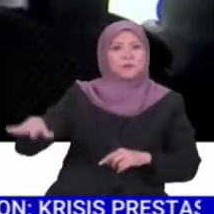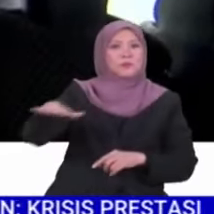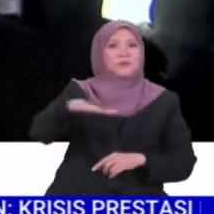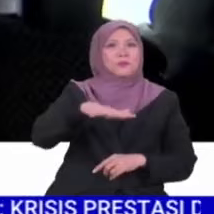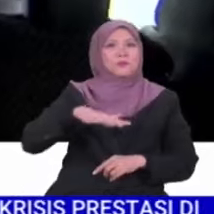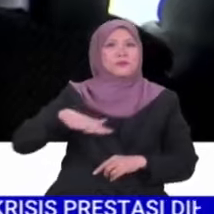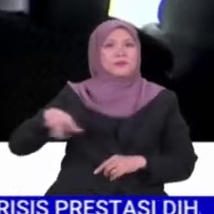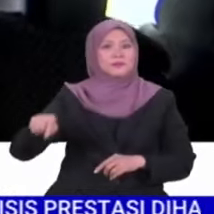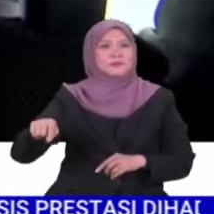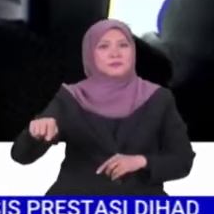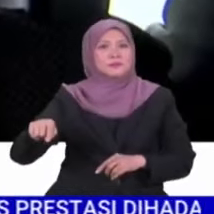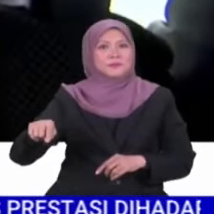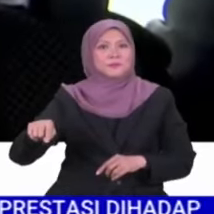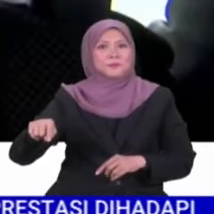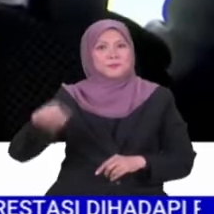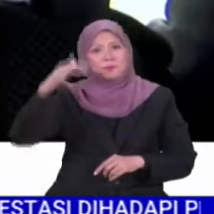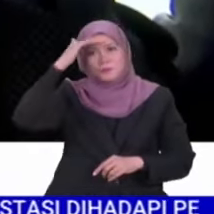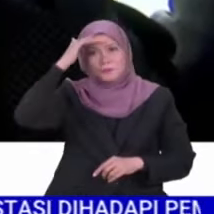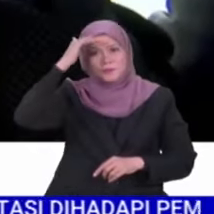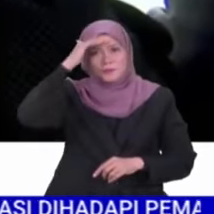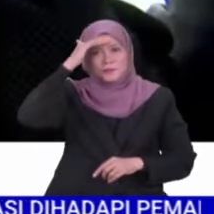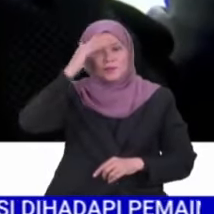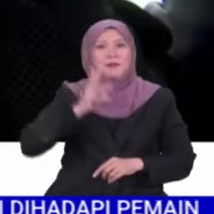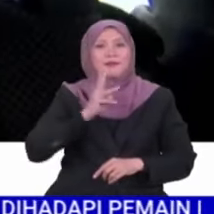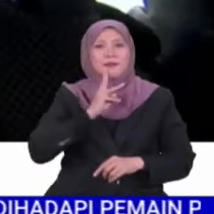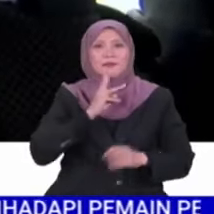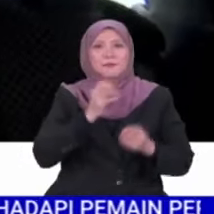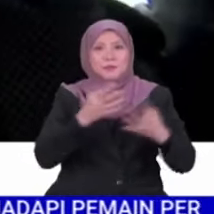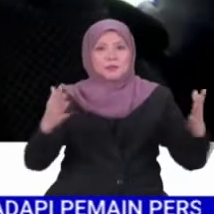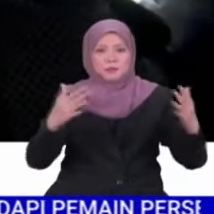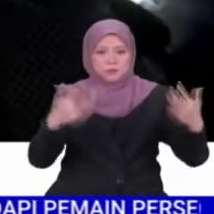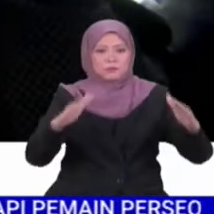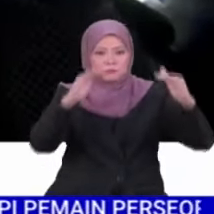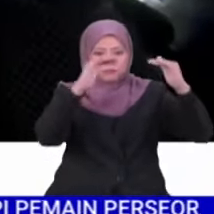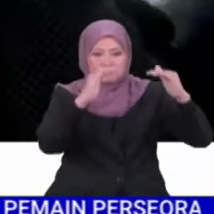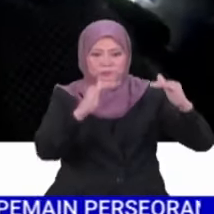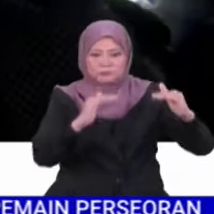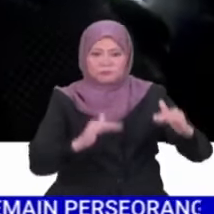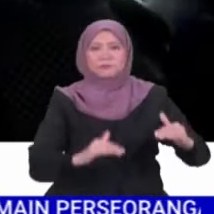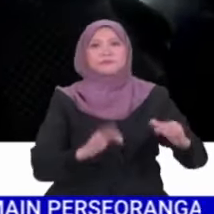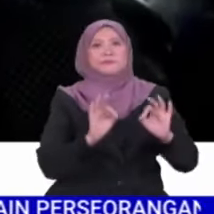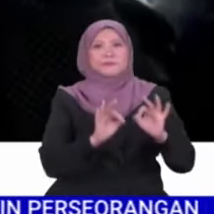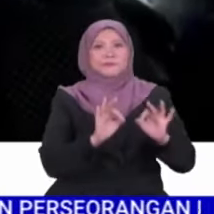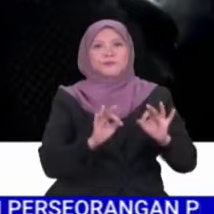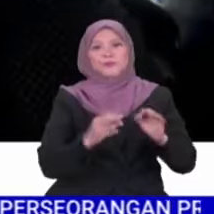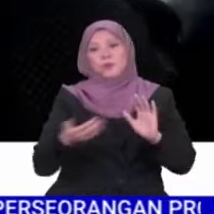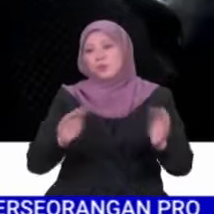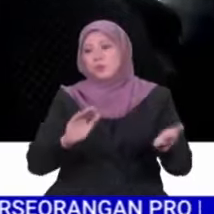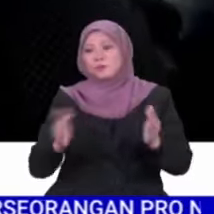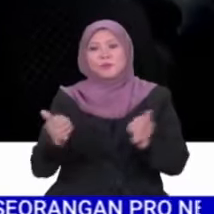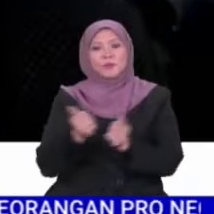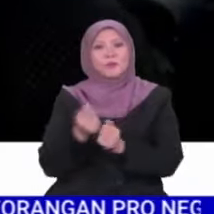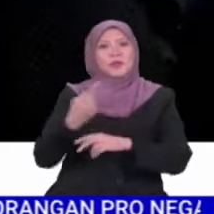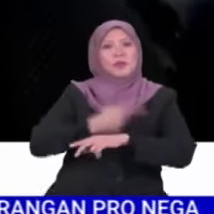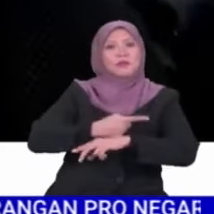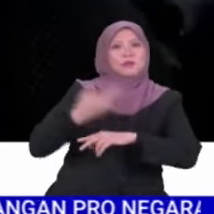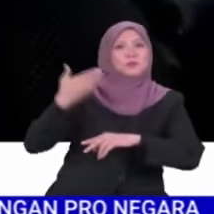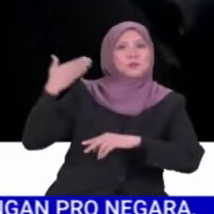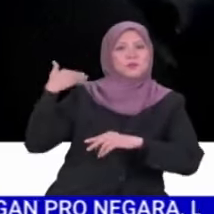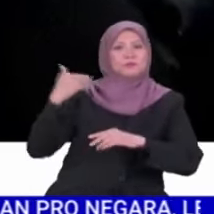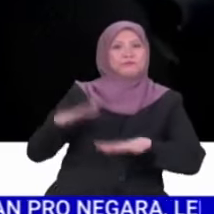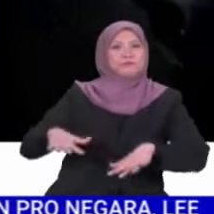di kebanyakan kawasan di negeri Johor, air banjir telah bersurut dan bertambah baik berbanding dengan beberapa hari sebelum